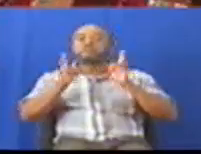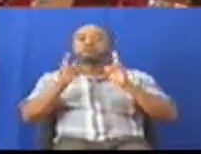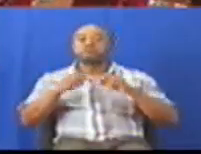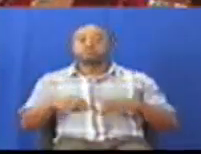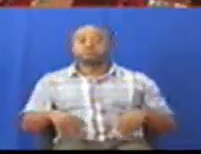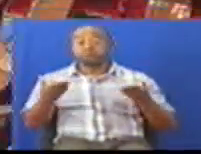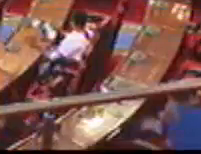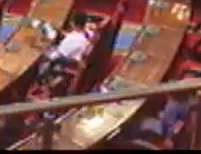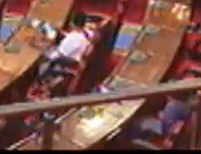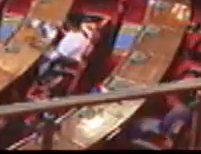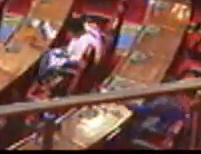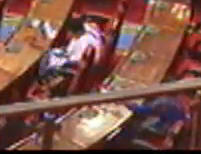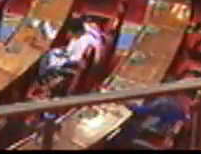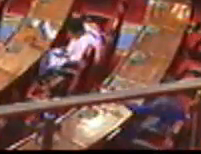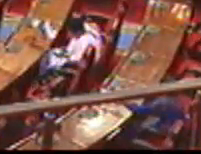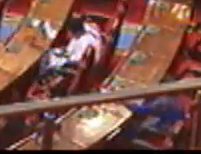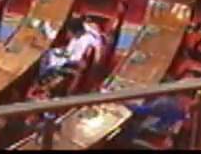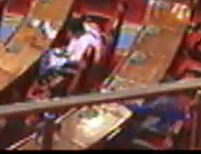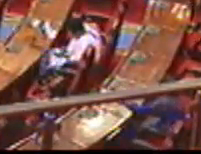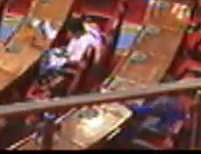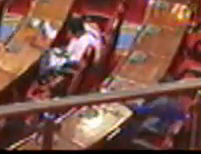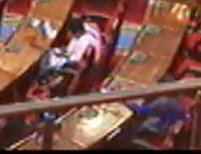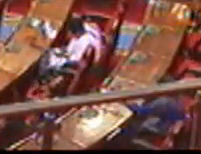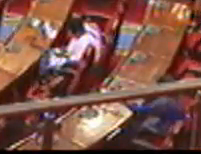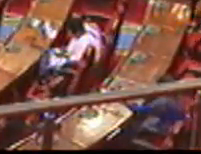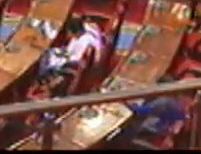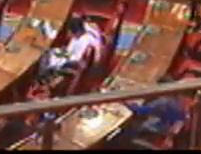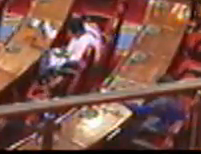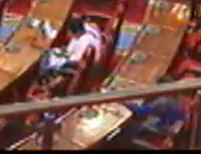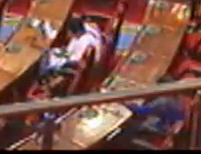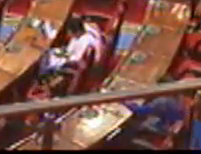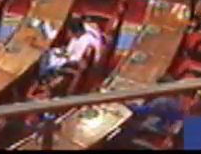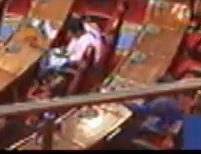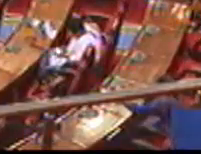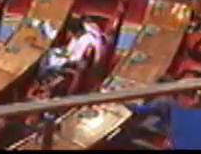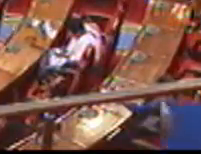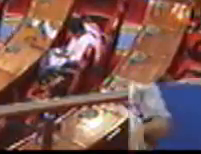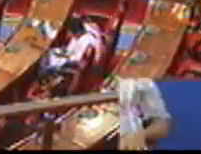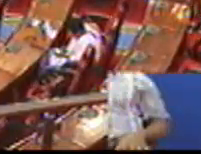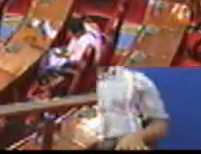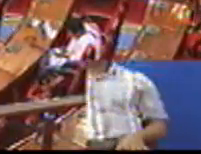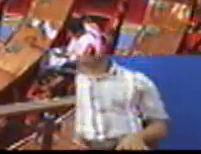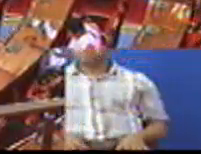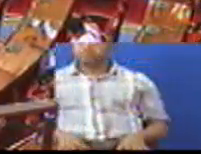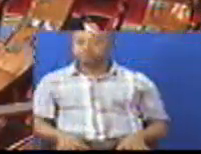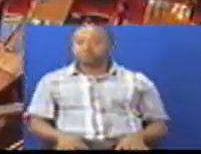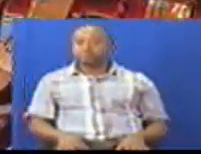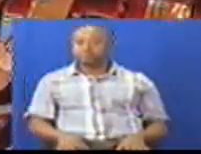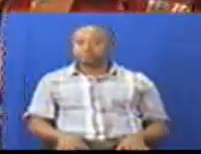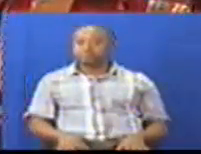Mheshimiwa wabunge, nilikuwa nimemtaja Mheshimiwa Neema Mgaya, atafuatiwa na Mheshimiwa Deo Kasenyenda